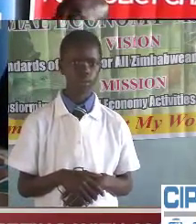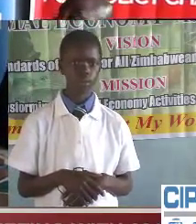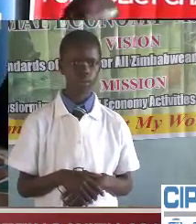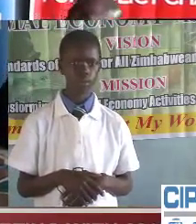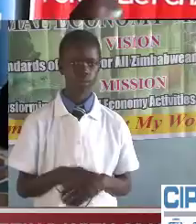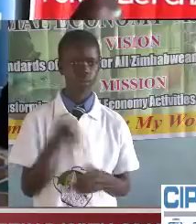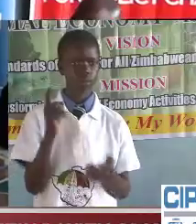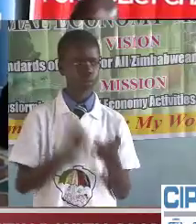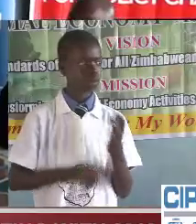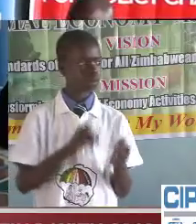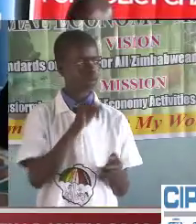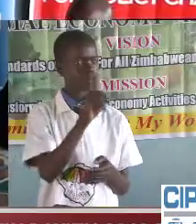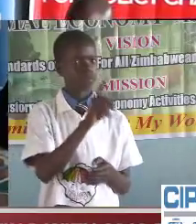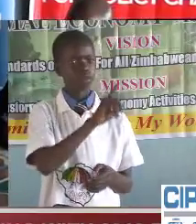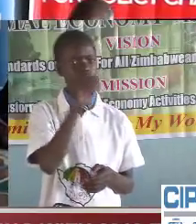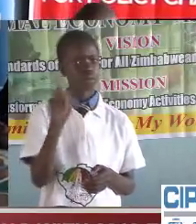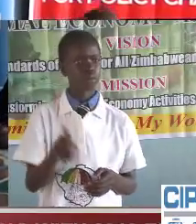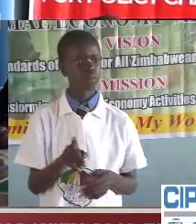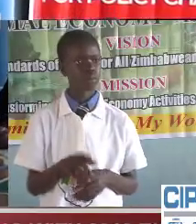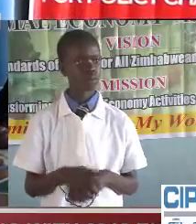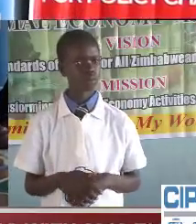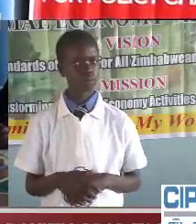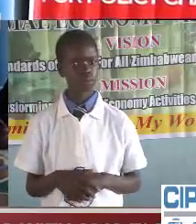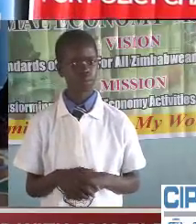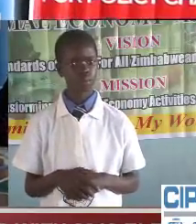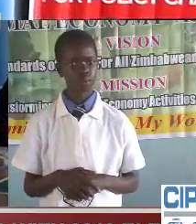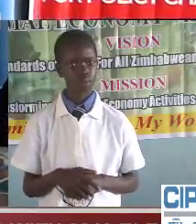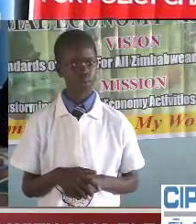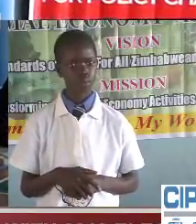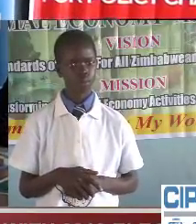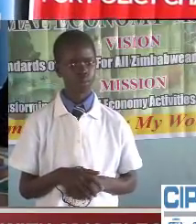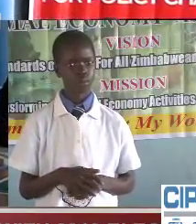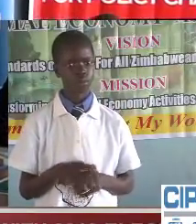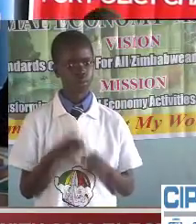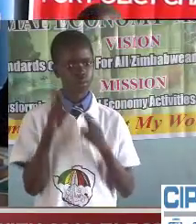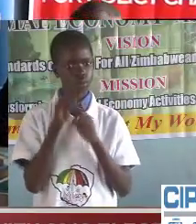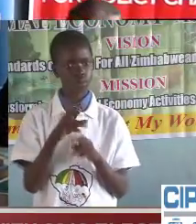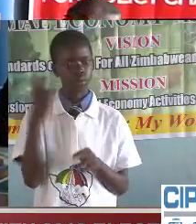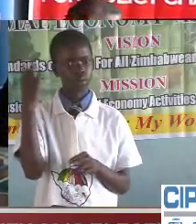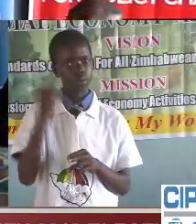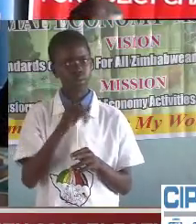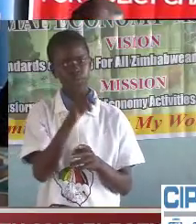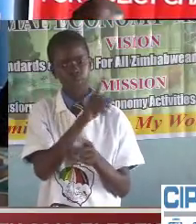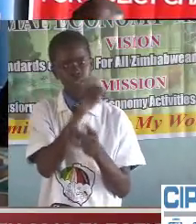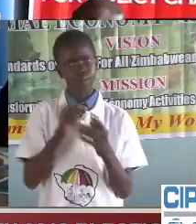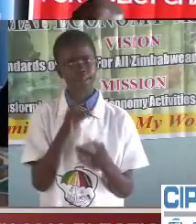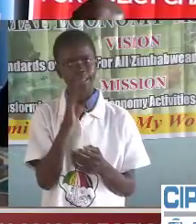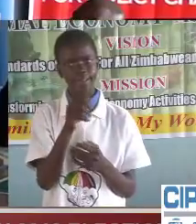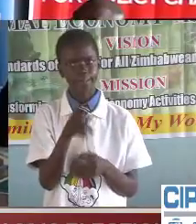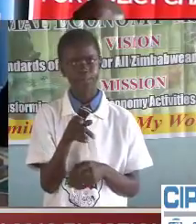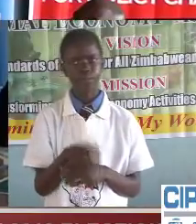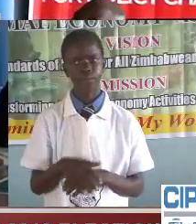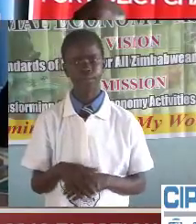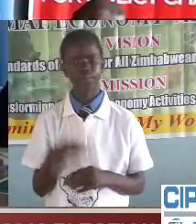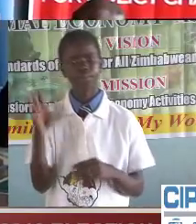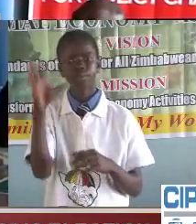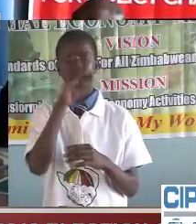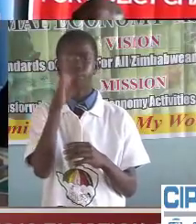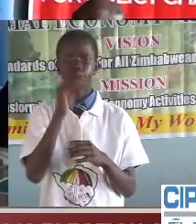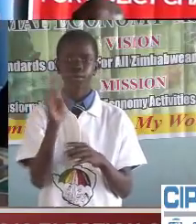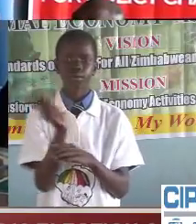Ndotanga nemubvunzo wamai wokuti zvokwadi vava nenhambo